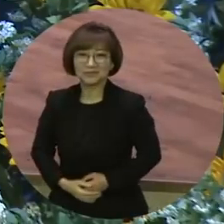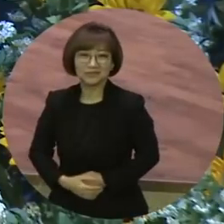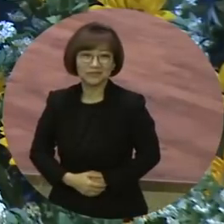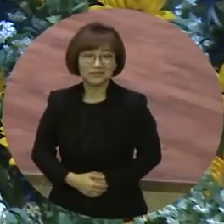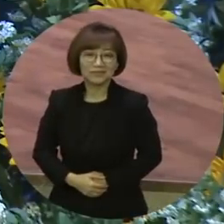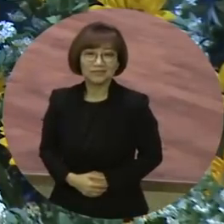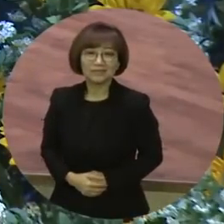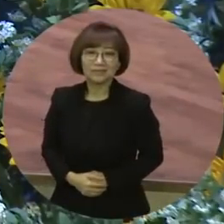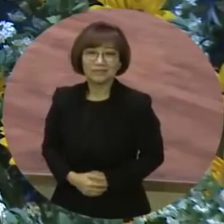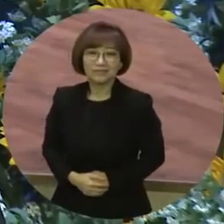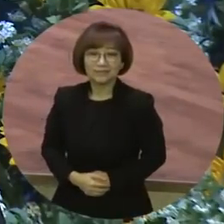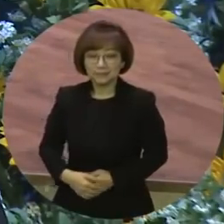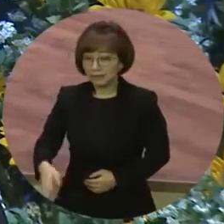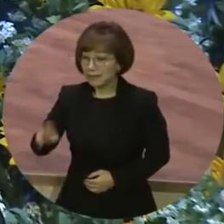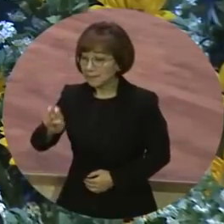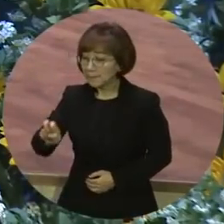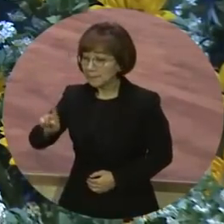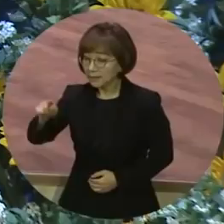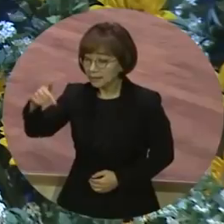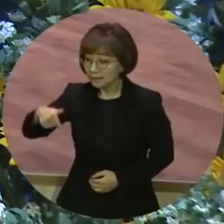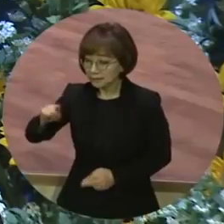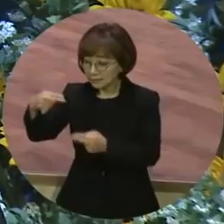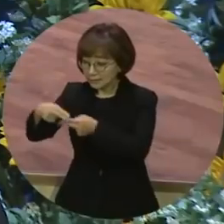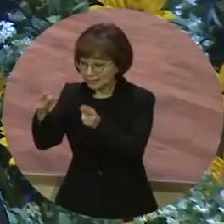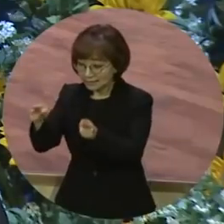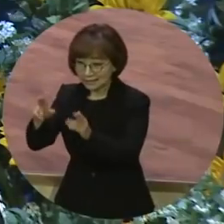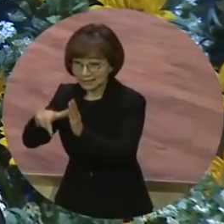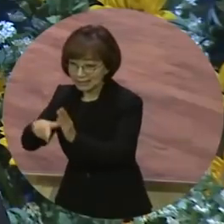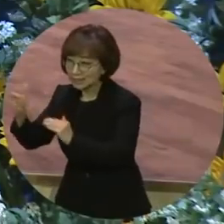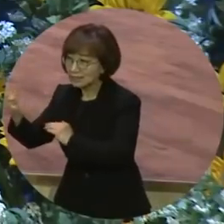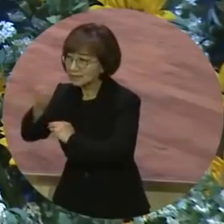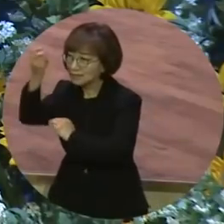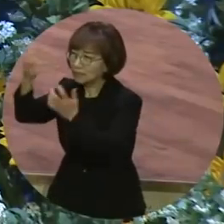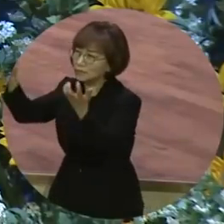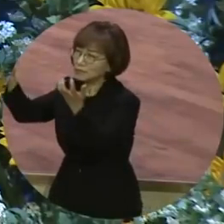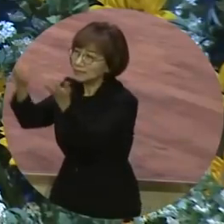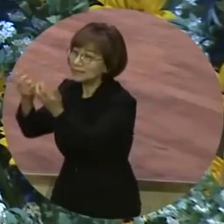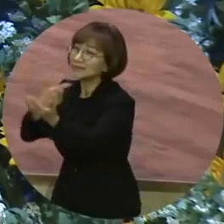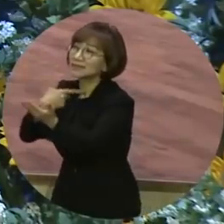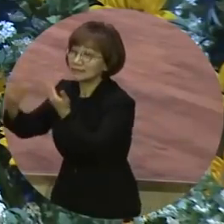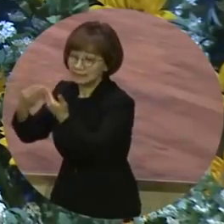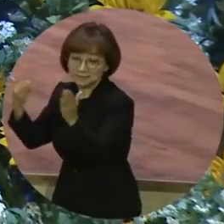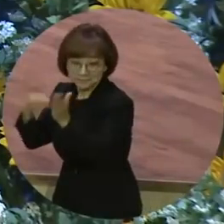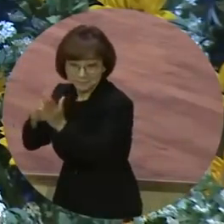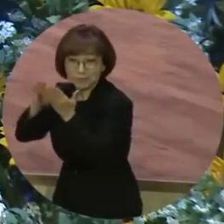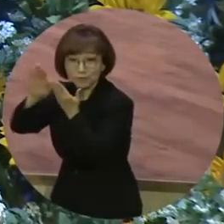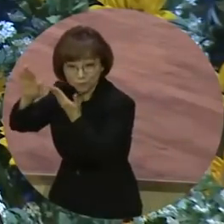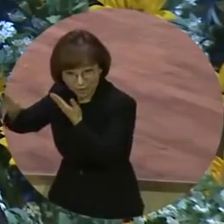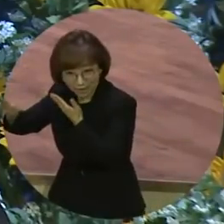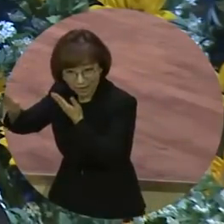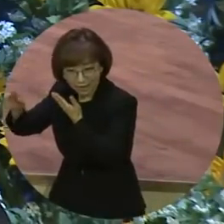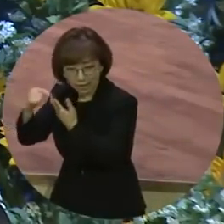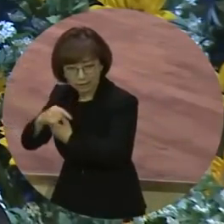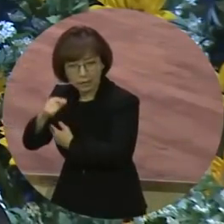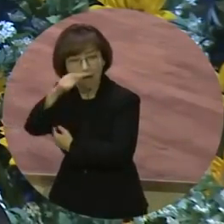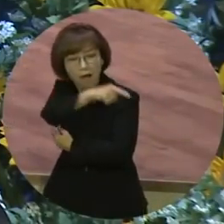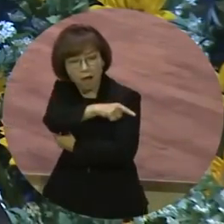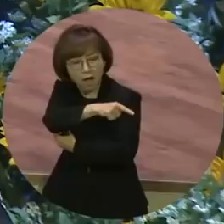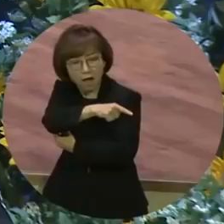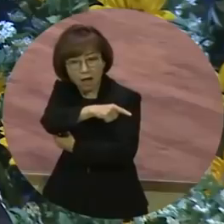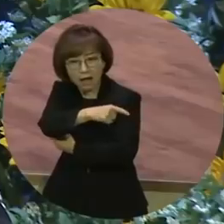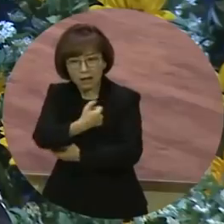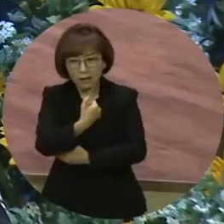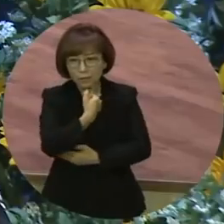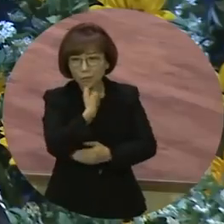있습니다. 마가다락방이 임한 성령의 능력을 체험한 이들이 극심한 타락 가운데